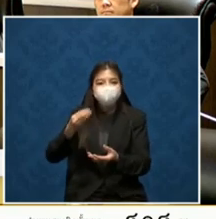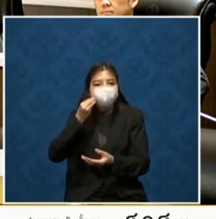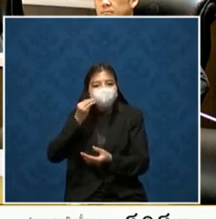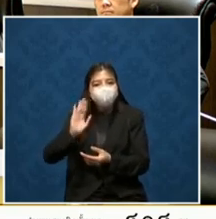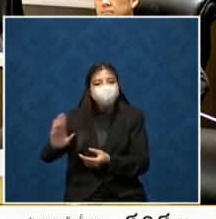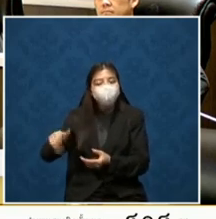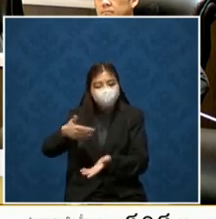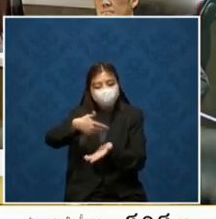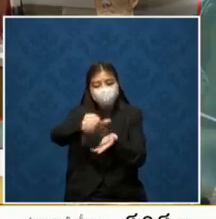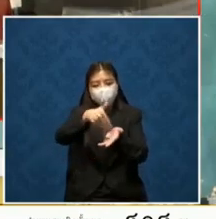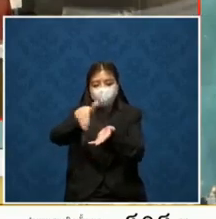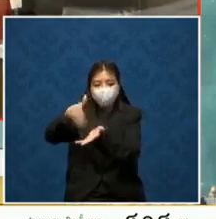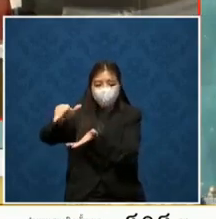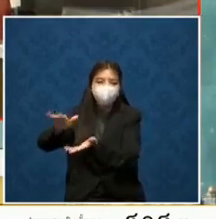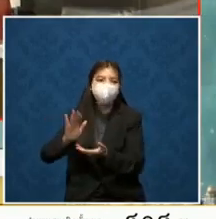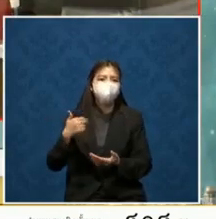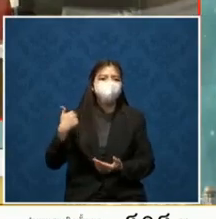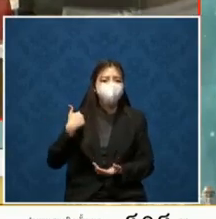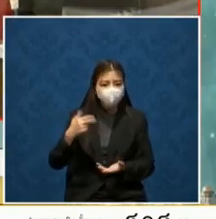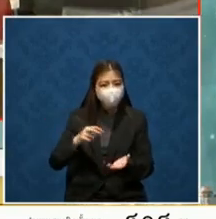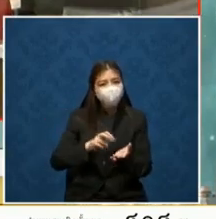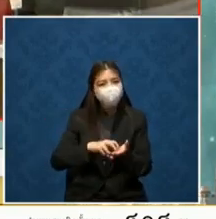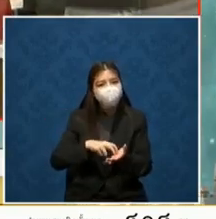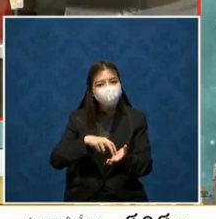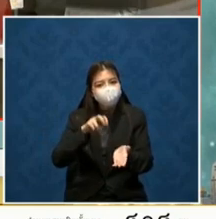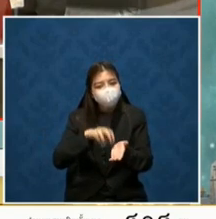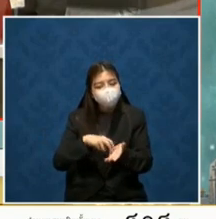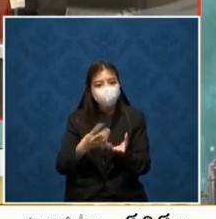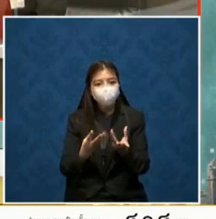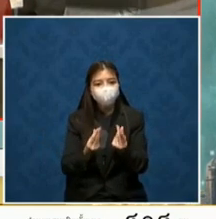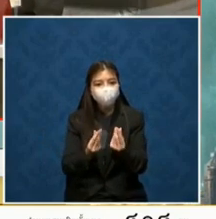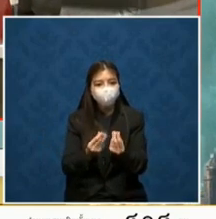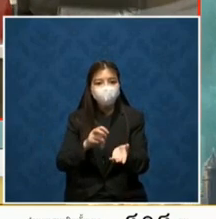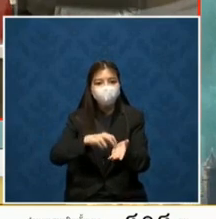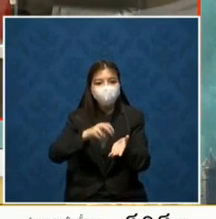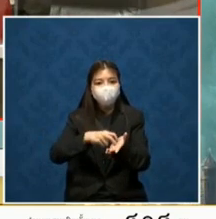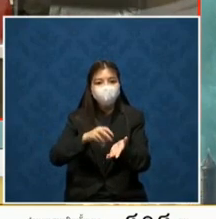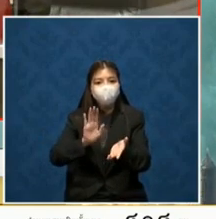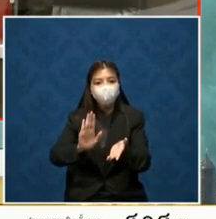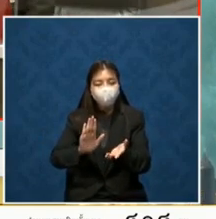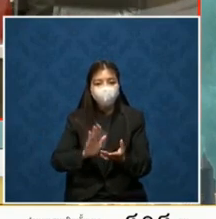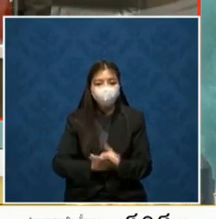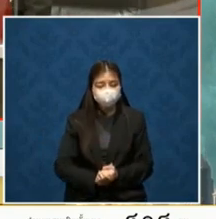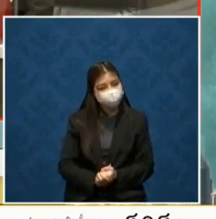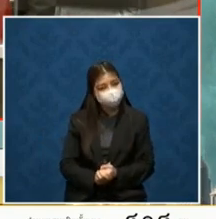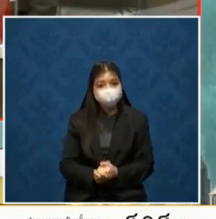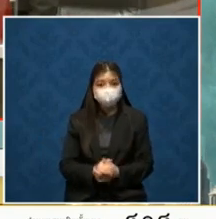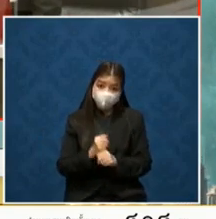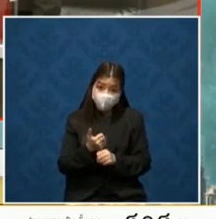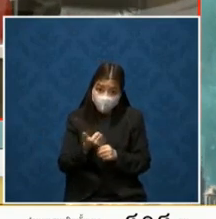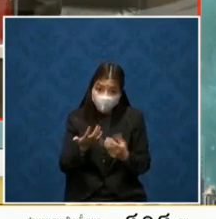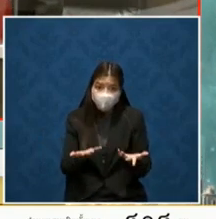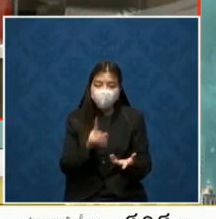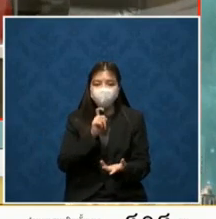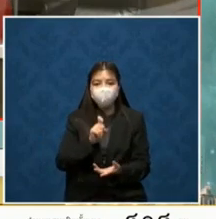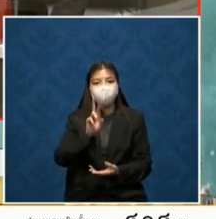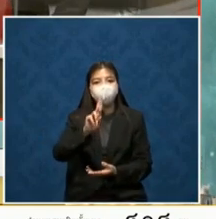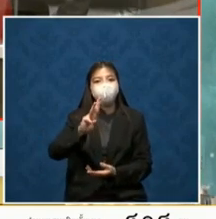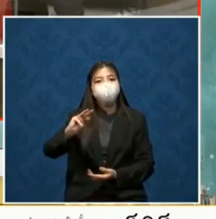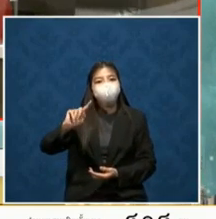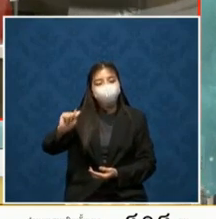ที่อุทยานแห่งชาติได้อย่างไรนี่คือคำถามที่ต้องหาคำตอบจากท่านรัฐมนตรีสำหรับวันนี้